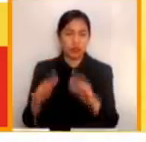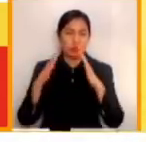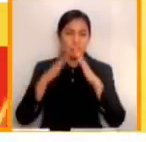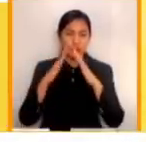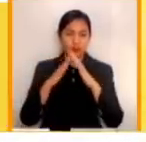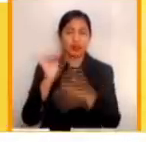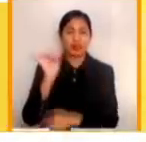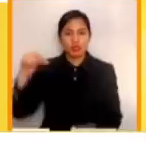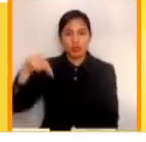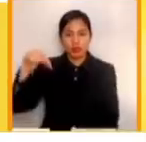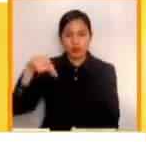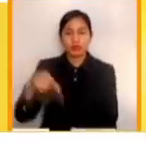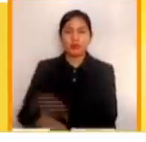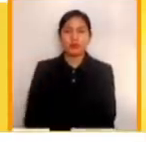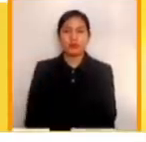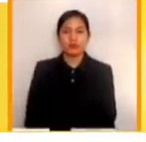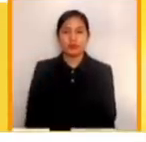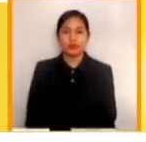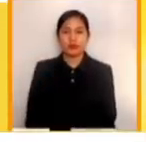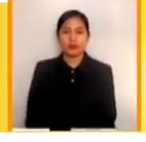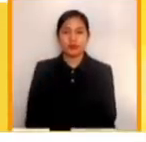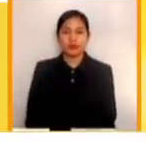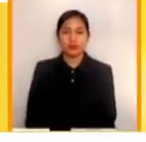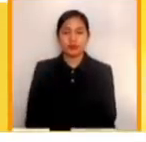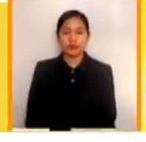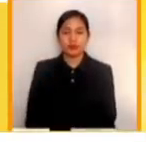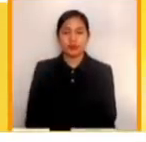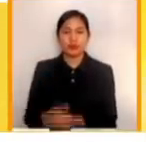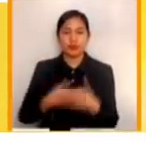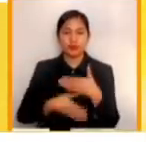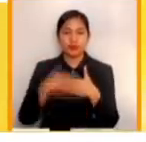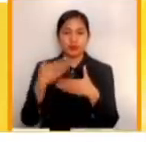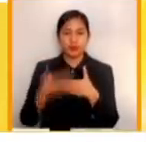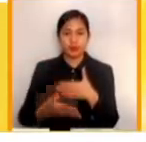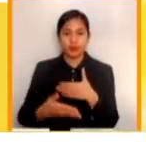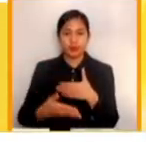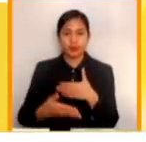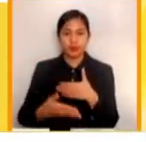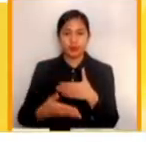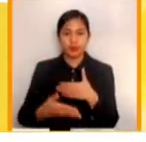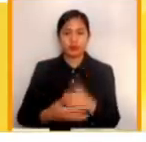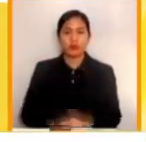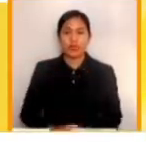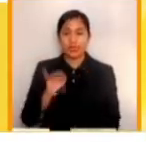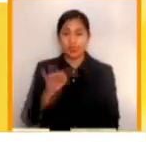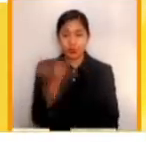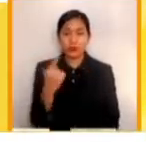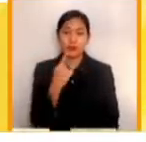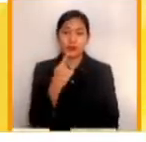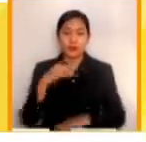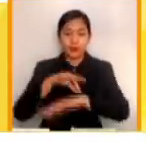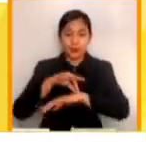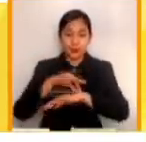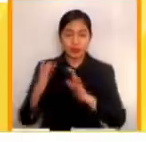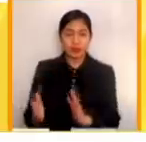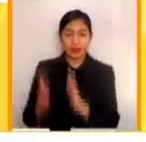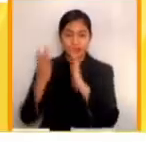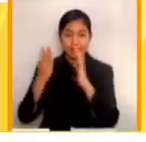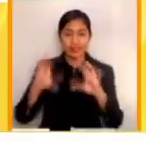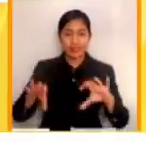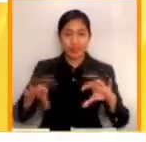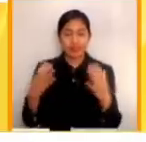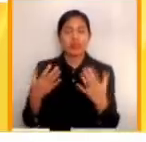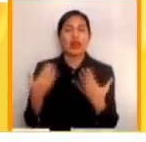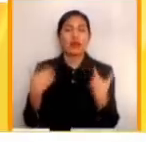Buong Puso para sa Pilipino. Sa mga namimiss na ang face-to-face classes, may paandar ang isang pamilya sa General